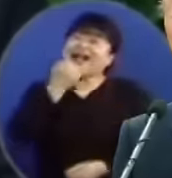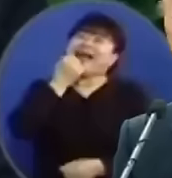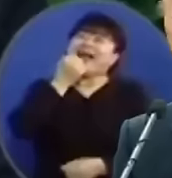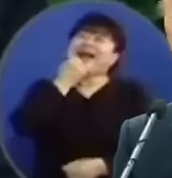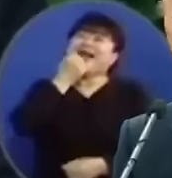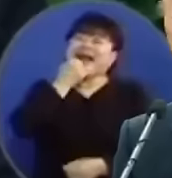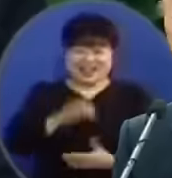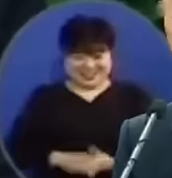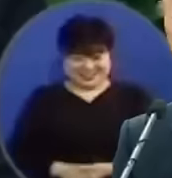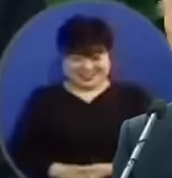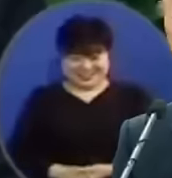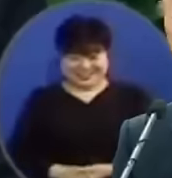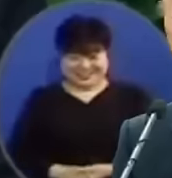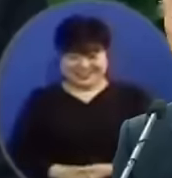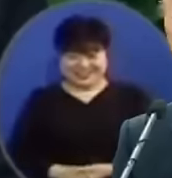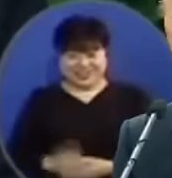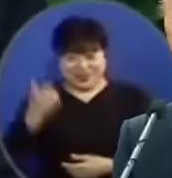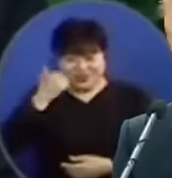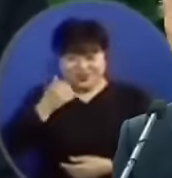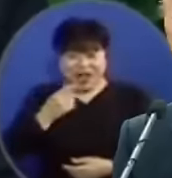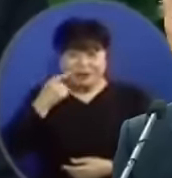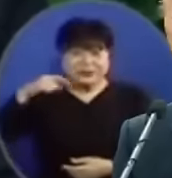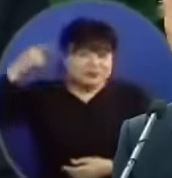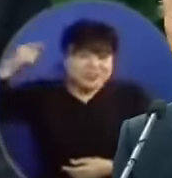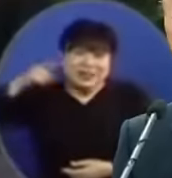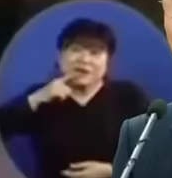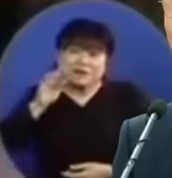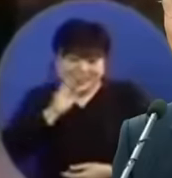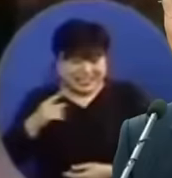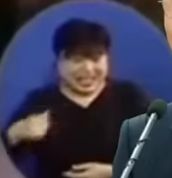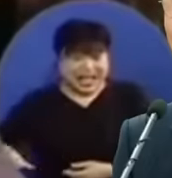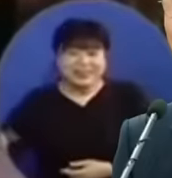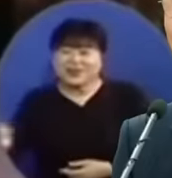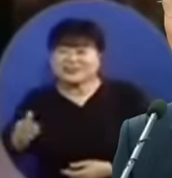하하하하하 빨리 웃습니다. 혹시 또 아버지 미쳤다 그럴까 싶어가지고